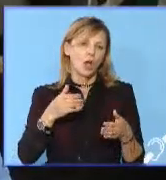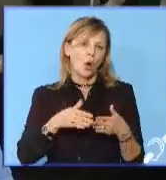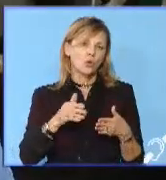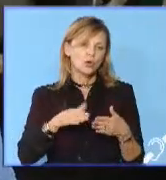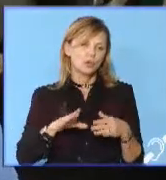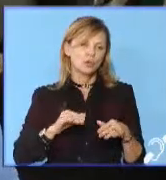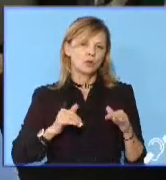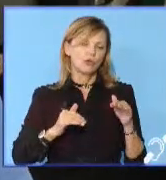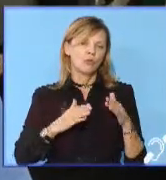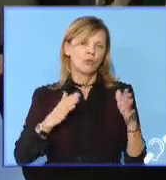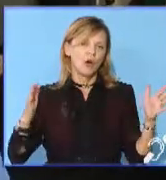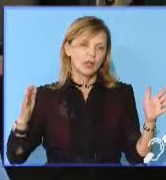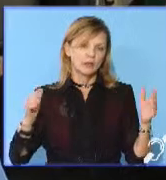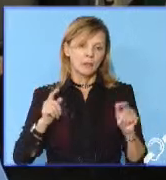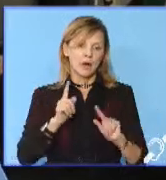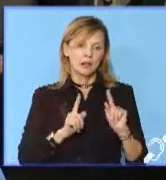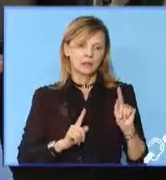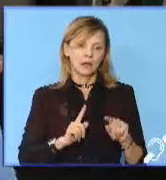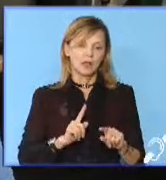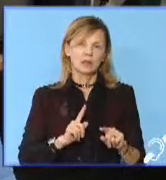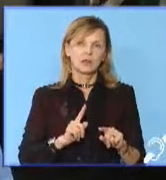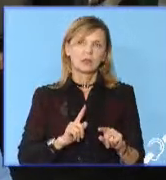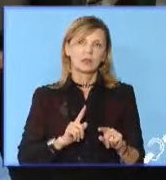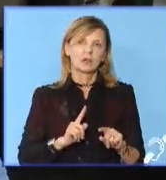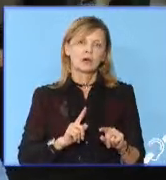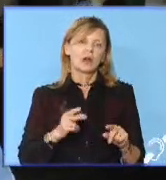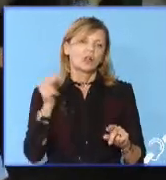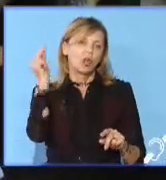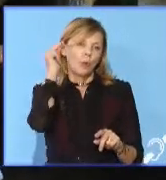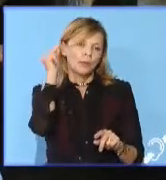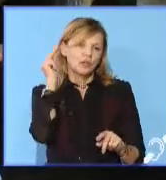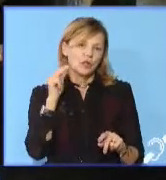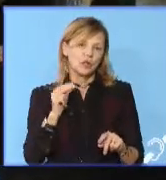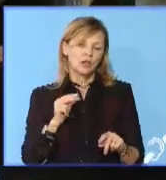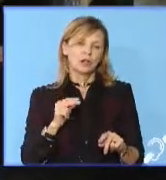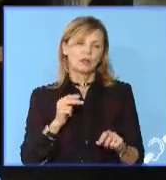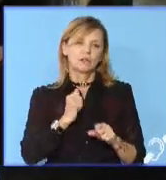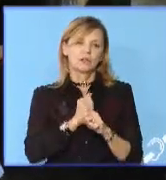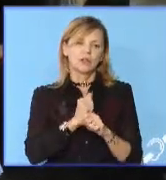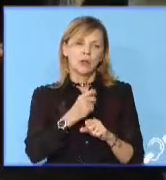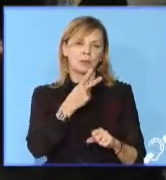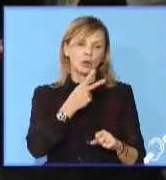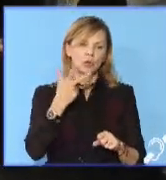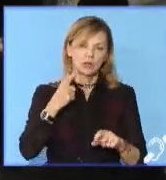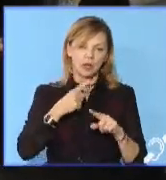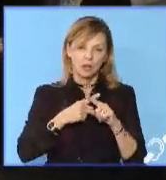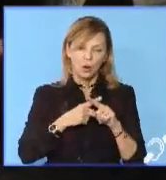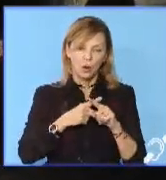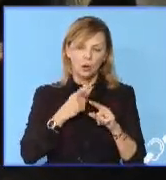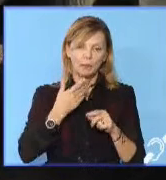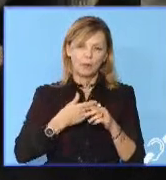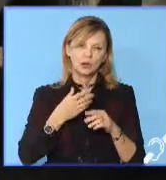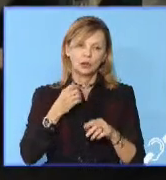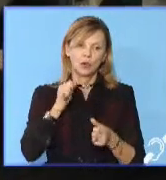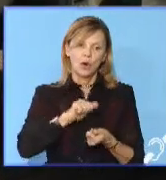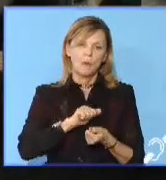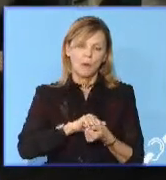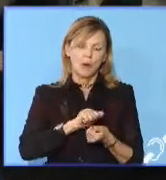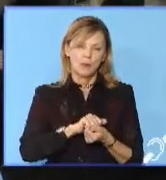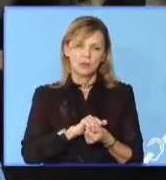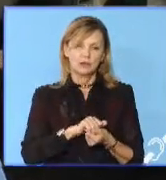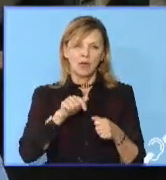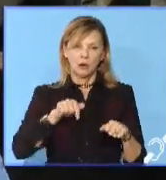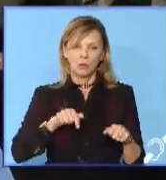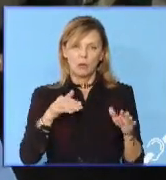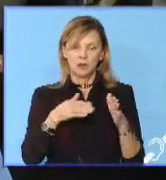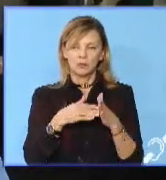Dacă în anii normali, la o trece sau două cu aceste scule ale noastre, prelucram terenul, deja de foarte bună calitate, acum